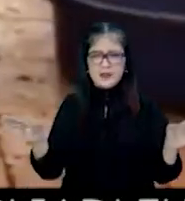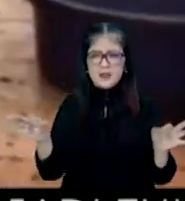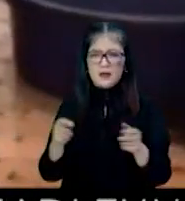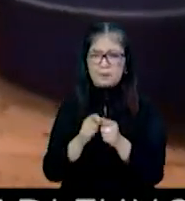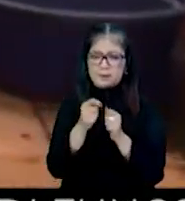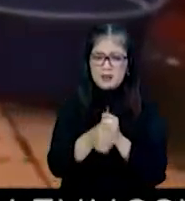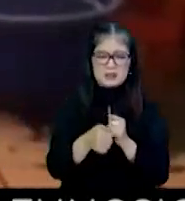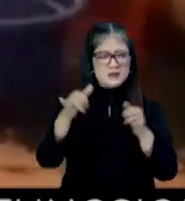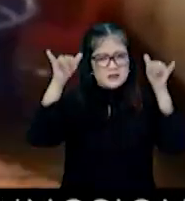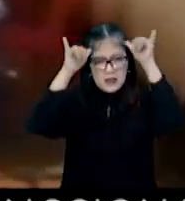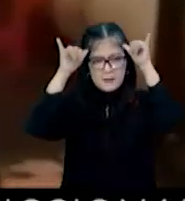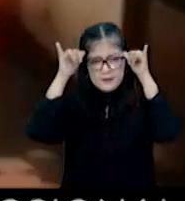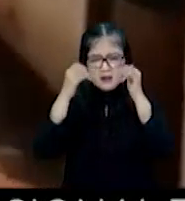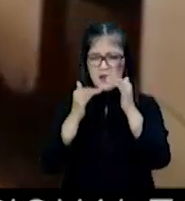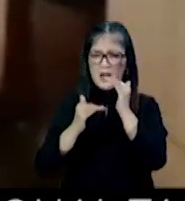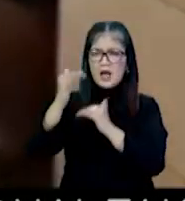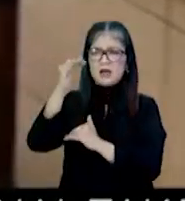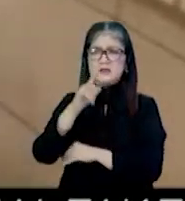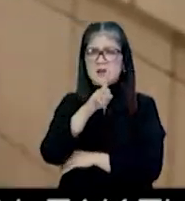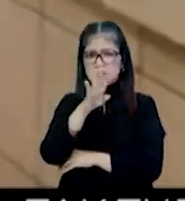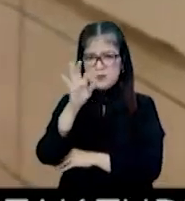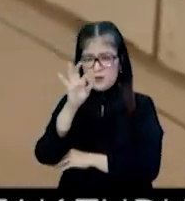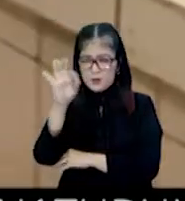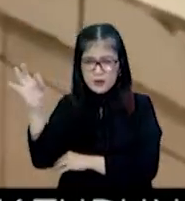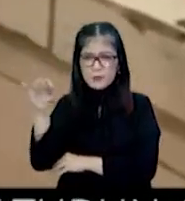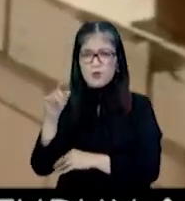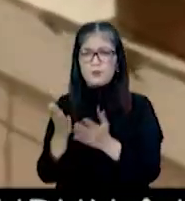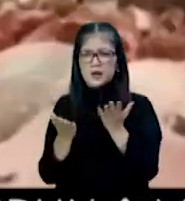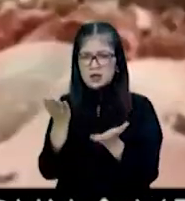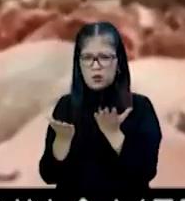mencapai Rp150.000 per kilogram membuat pedagang sepi pembeli.